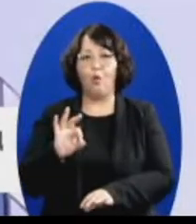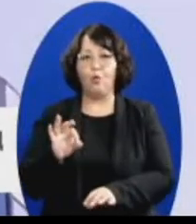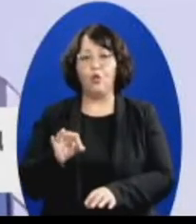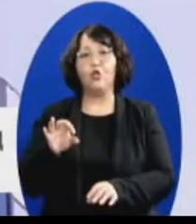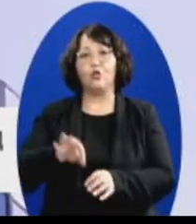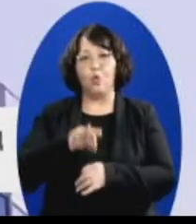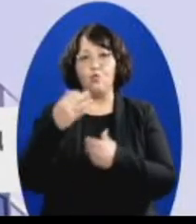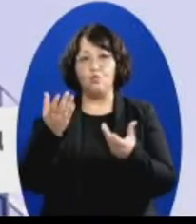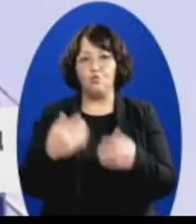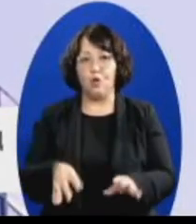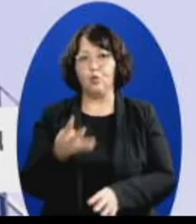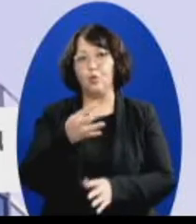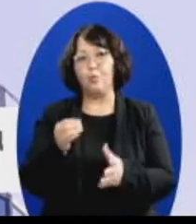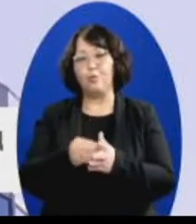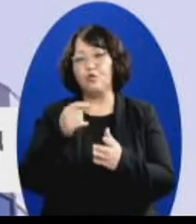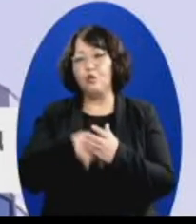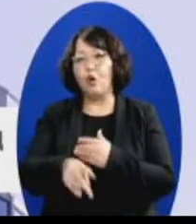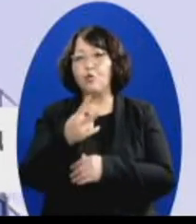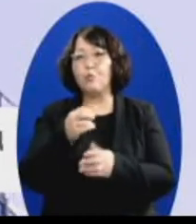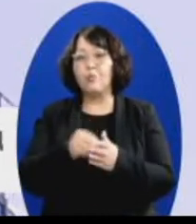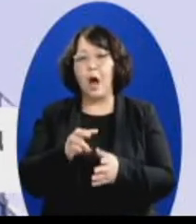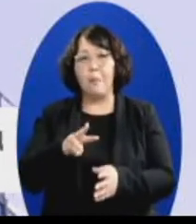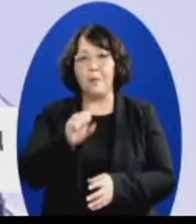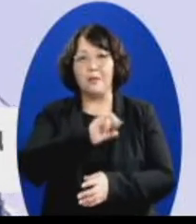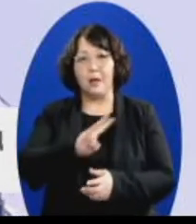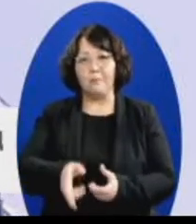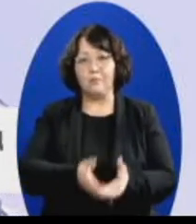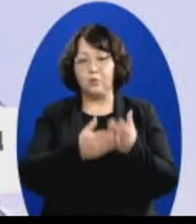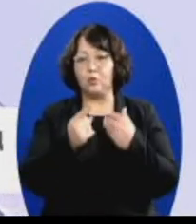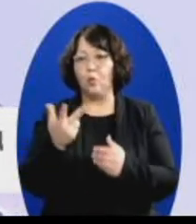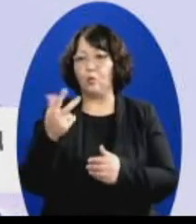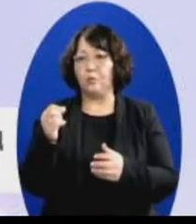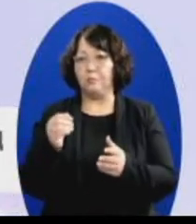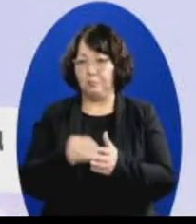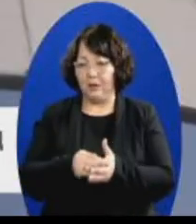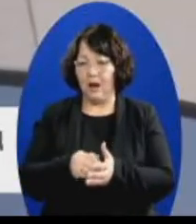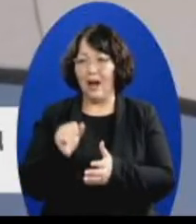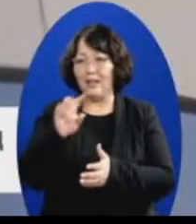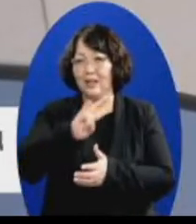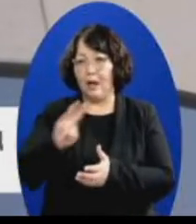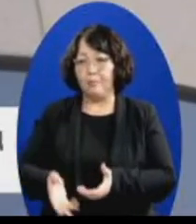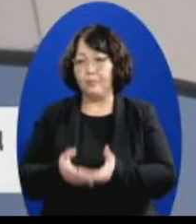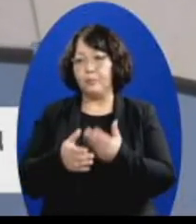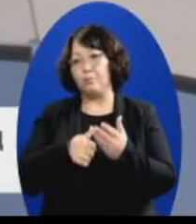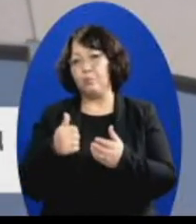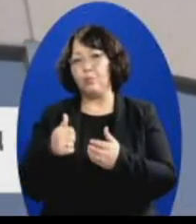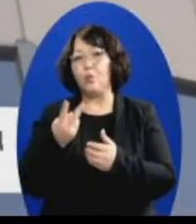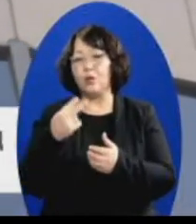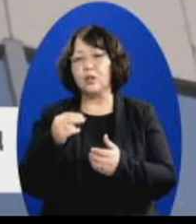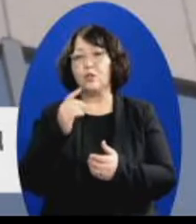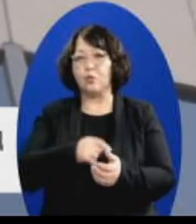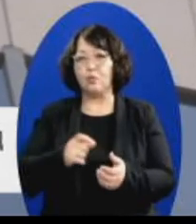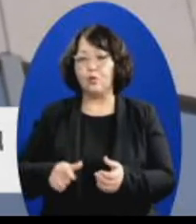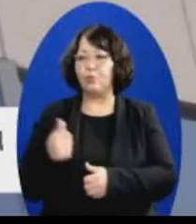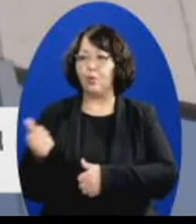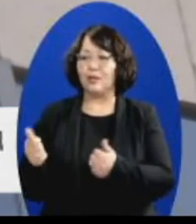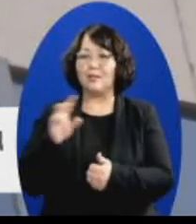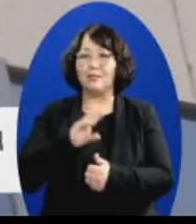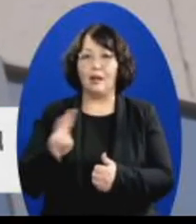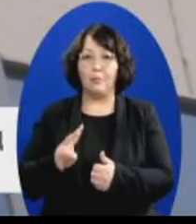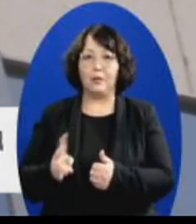хүний 200 мянган нь Монгол Ардын намд, 130 мянган хүн ардчилсан намд, үлдсэн хүмүүс нь бусад намуудад саналаа өгсөн гэсэн